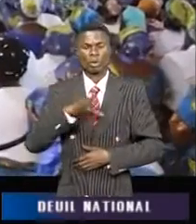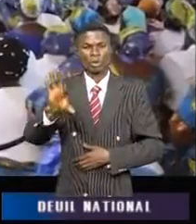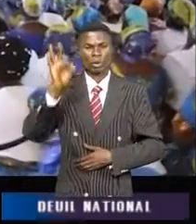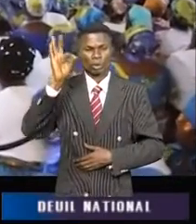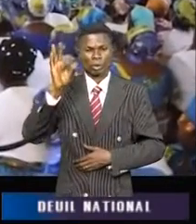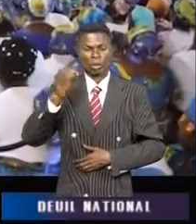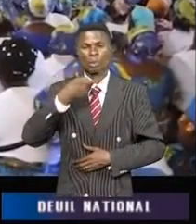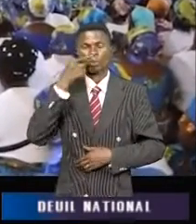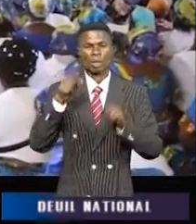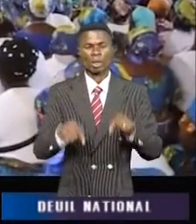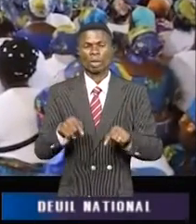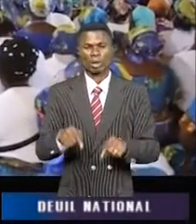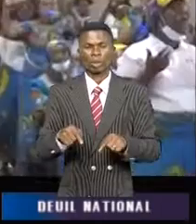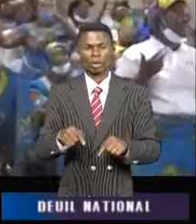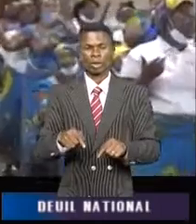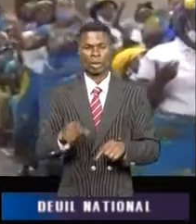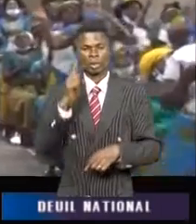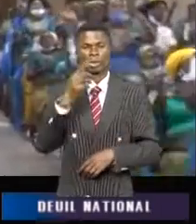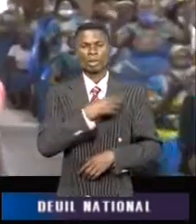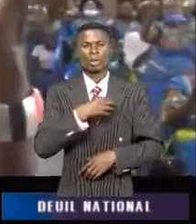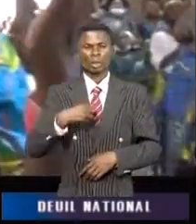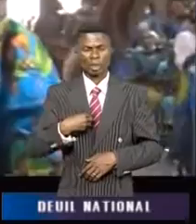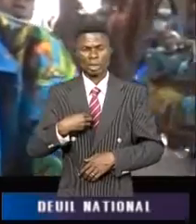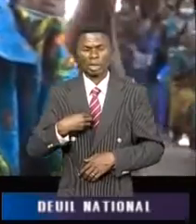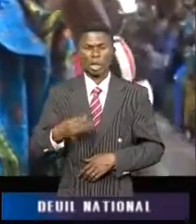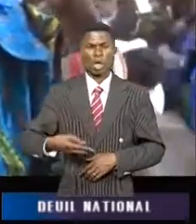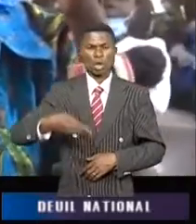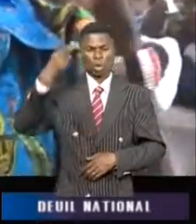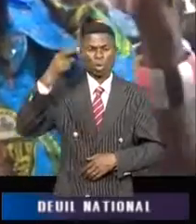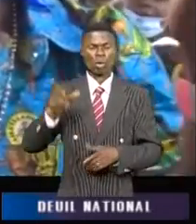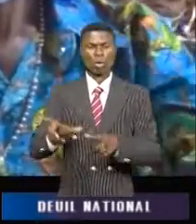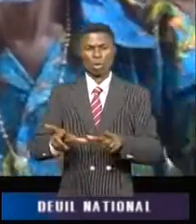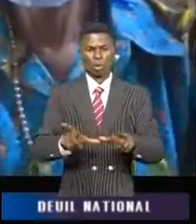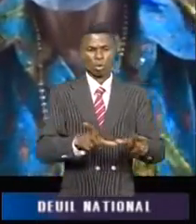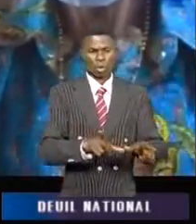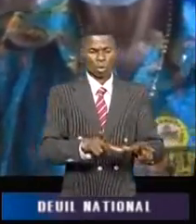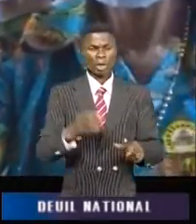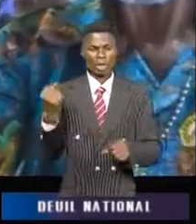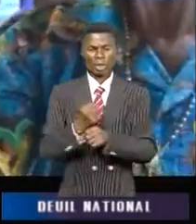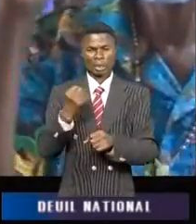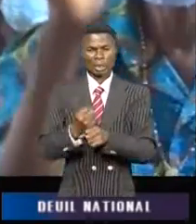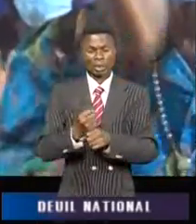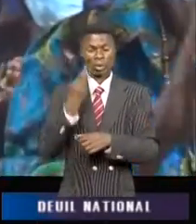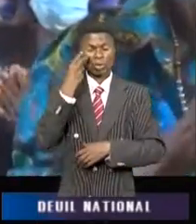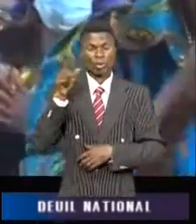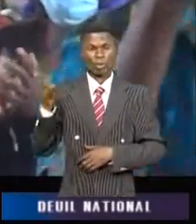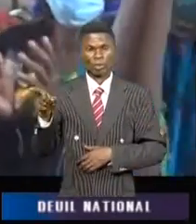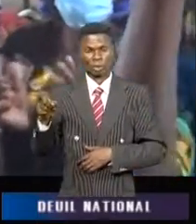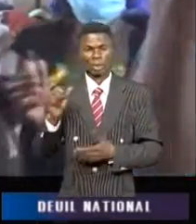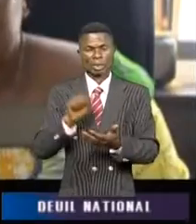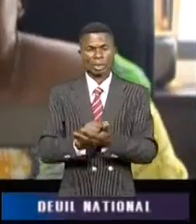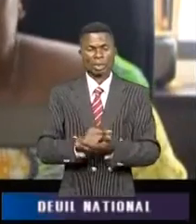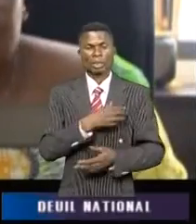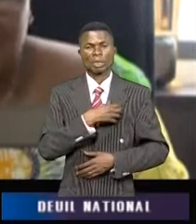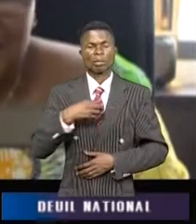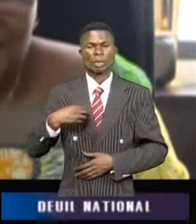de parler aujourd'hui d'une femme qui s'est distinguée au Lualaba par son action et sa vision. Il s'agit bel